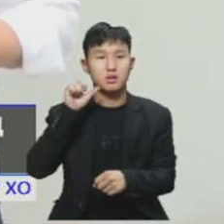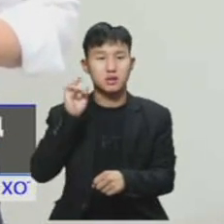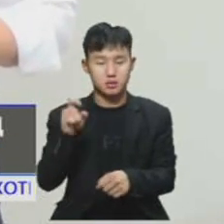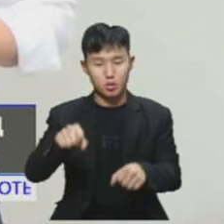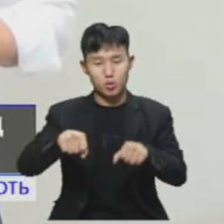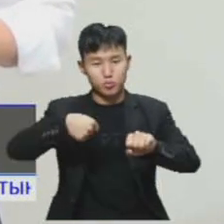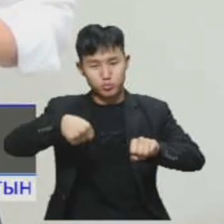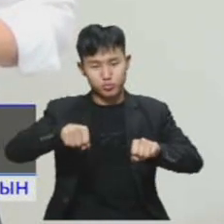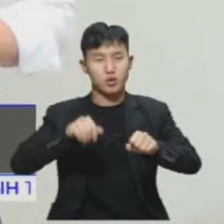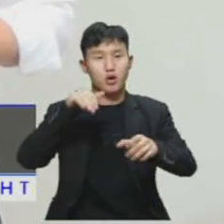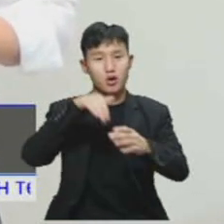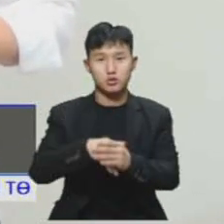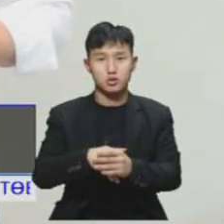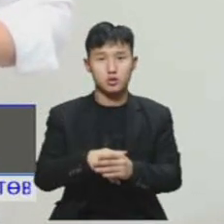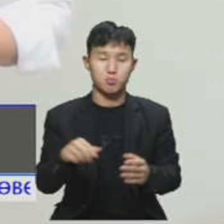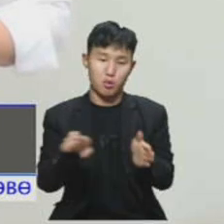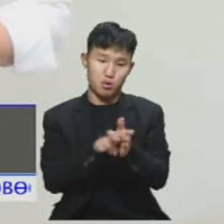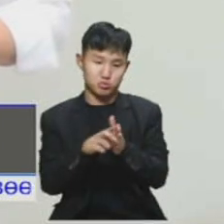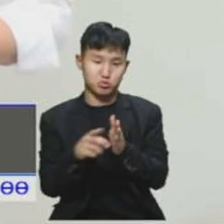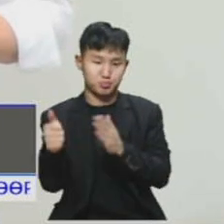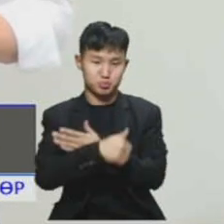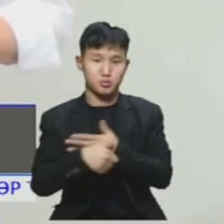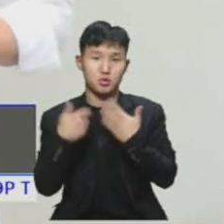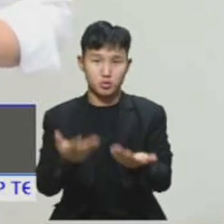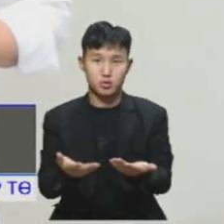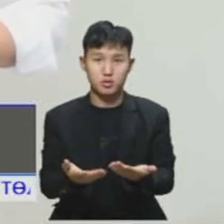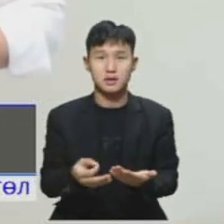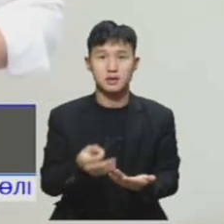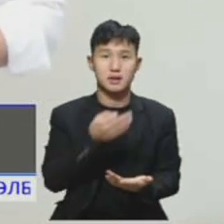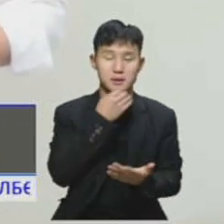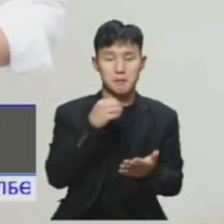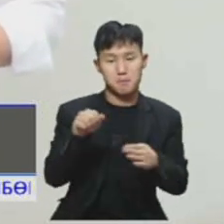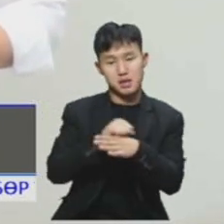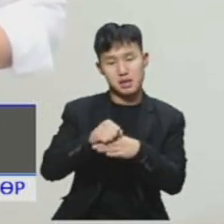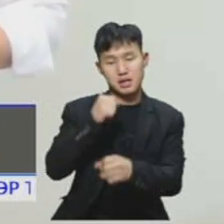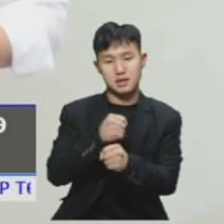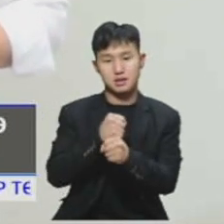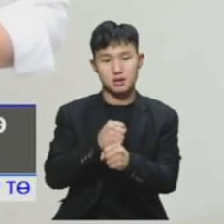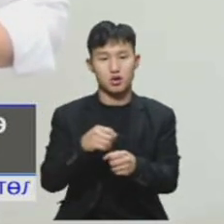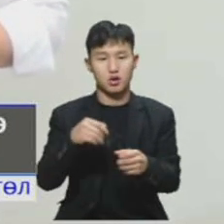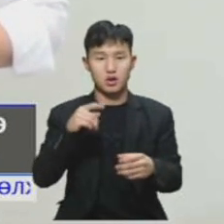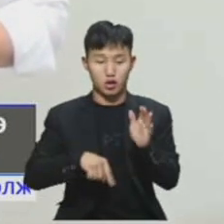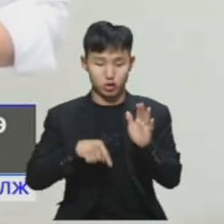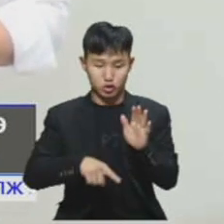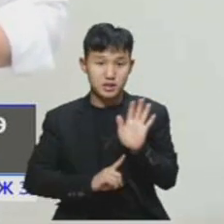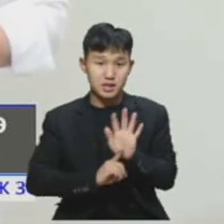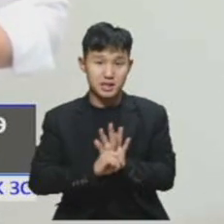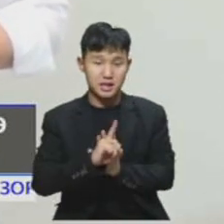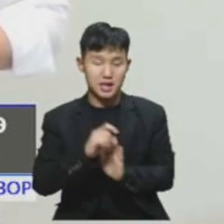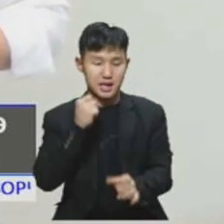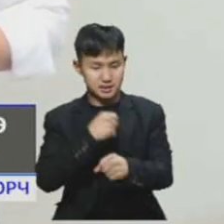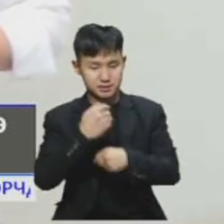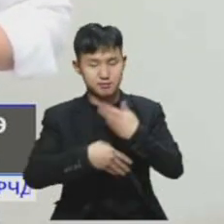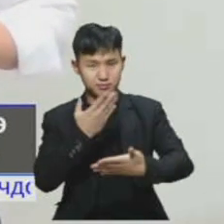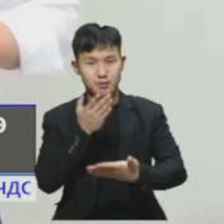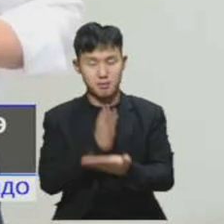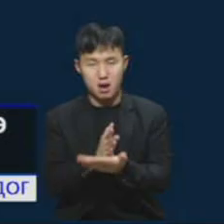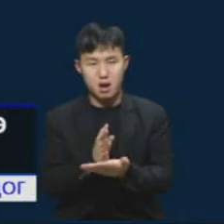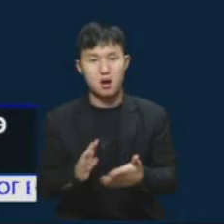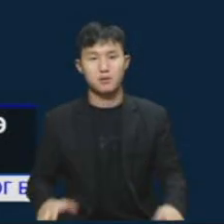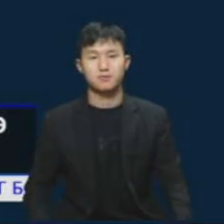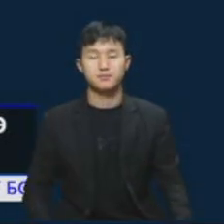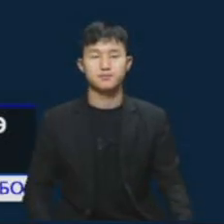ийм боломжуудыг бид нар бас хангах урьдчилсан одоо бэлтгэл ажлуудаа одооноос хангахан ажиллаж байгаа гэдгийг та бүхэн дуулгая.